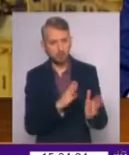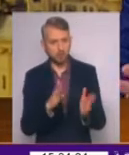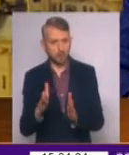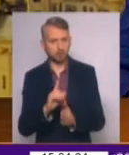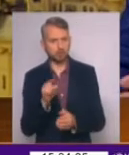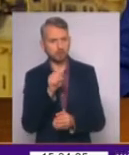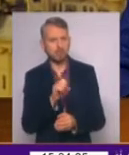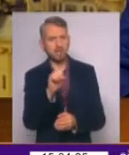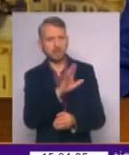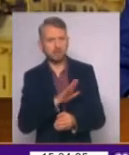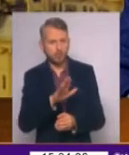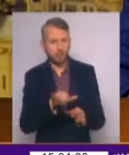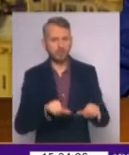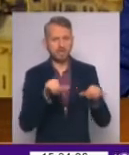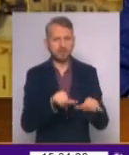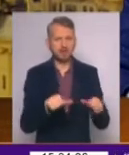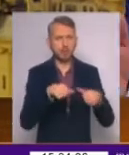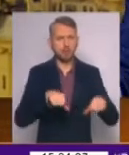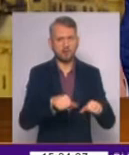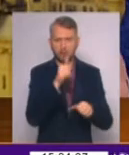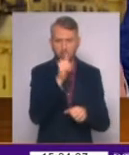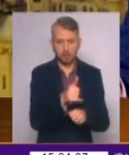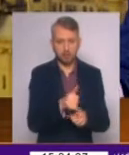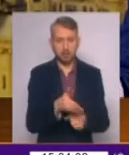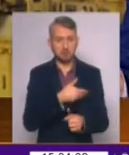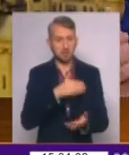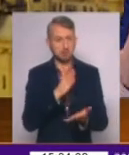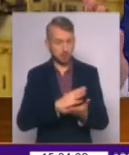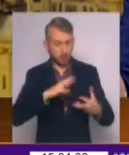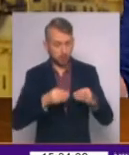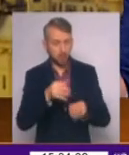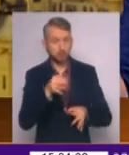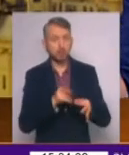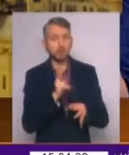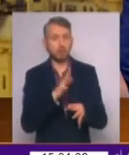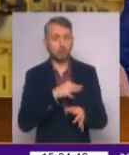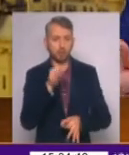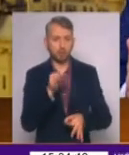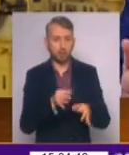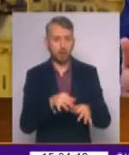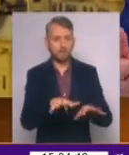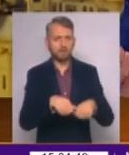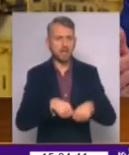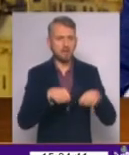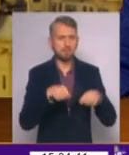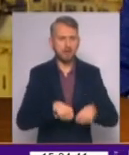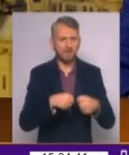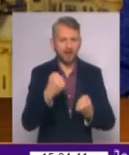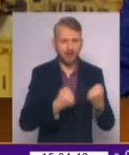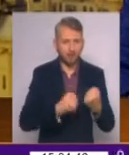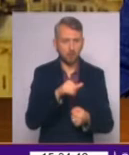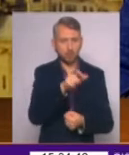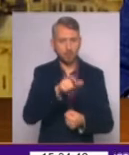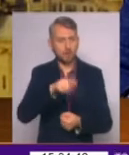там Європа і Венеційська комісія цього не допустить. Ну, ми маємо результат, що ті судді, які засуджували, відбирали права у